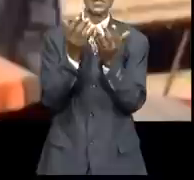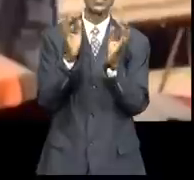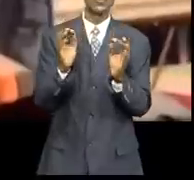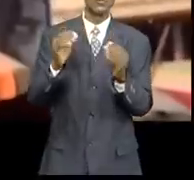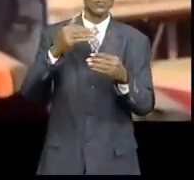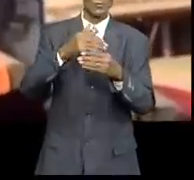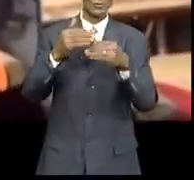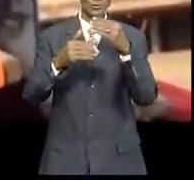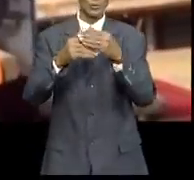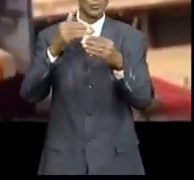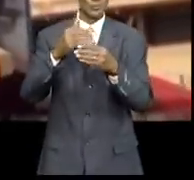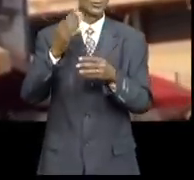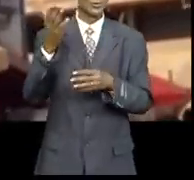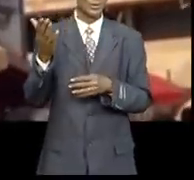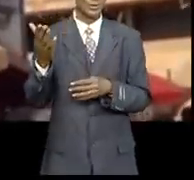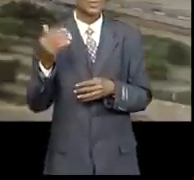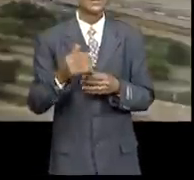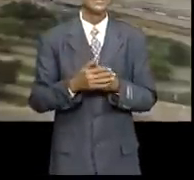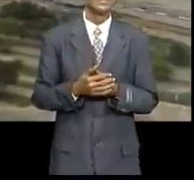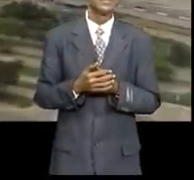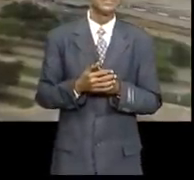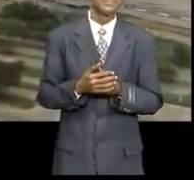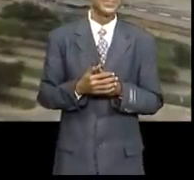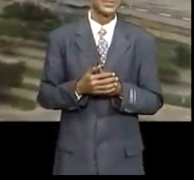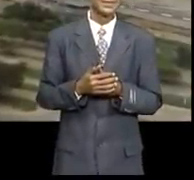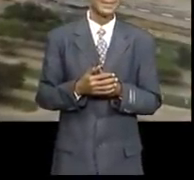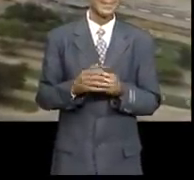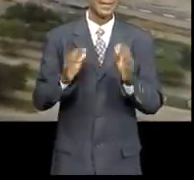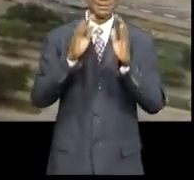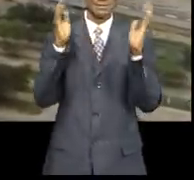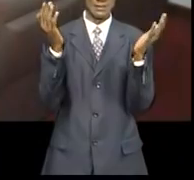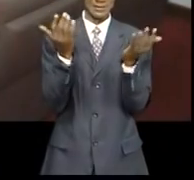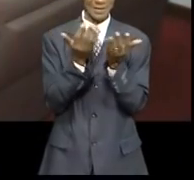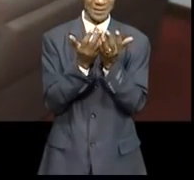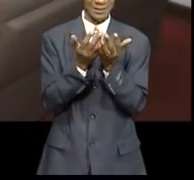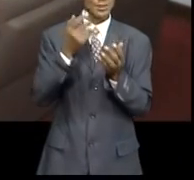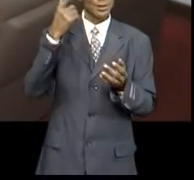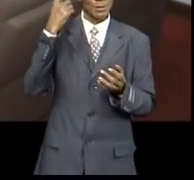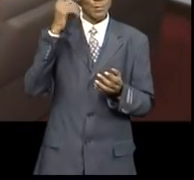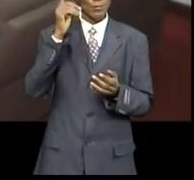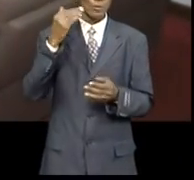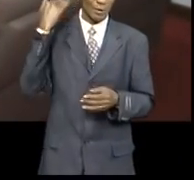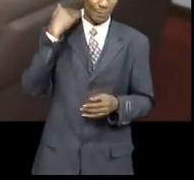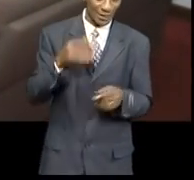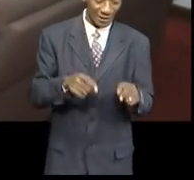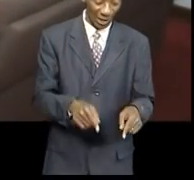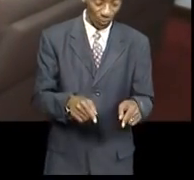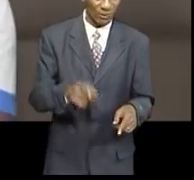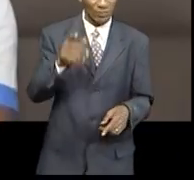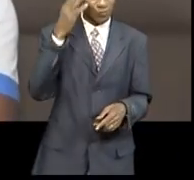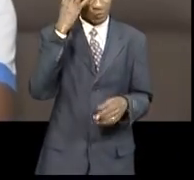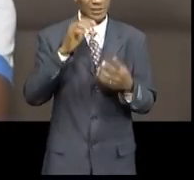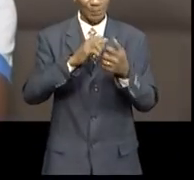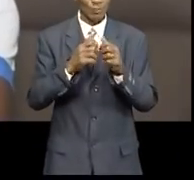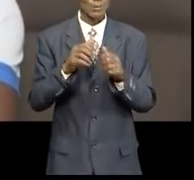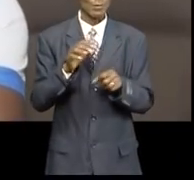à peu rattrape la réalité. Les stades des Martyrs étant sous le coup de la CAF, le gouvernement envisage un plan B